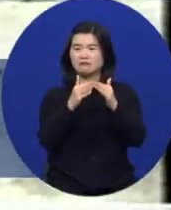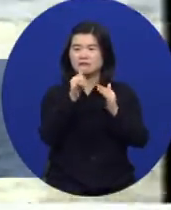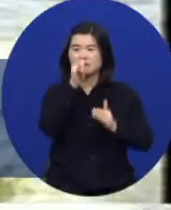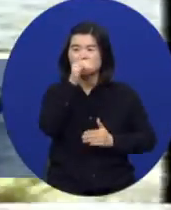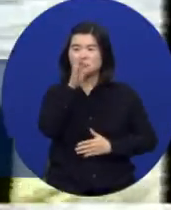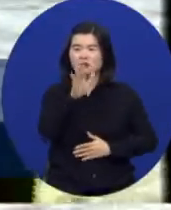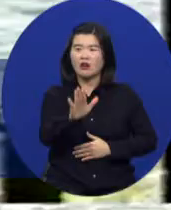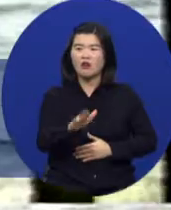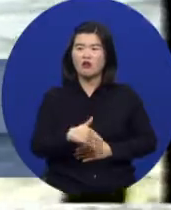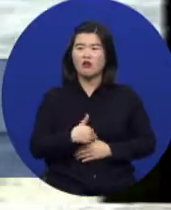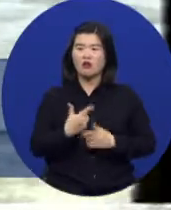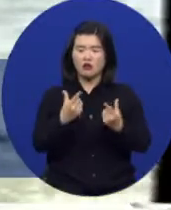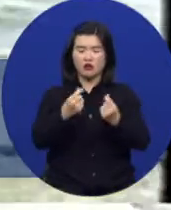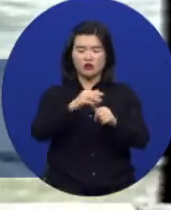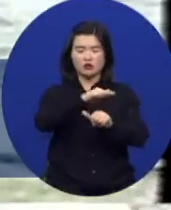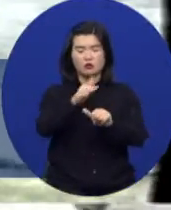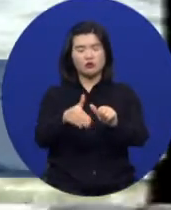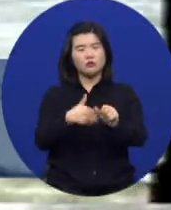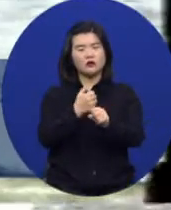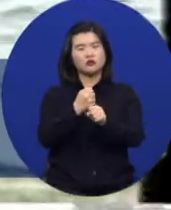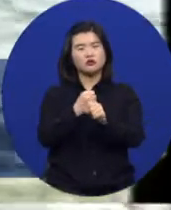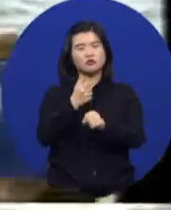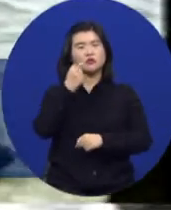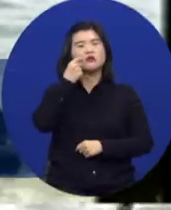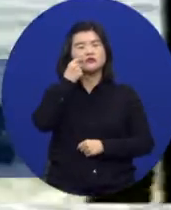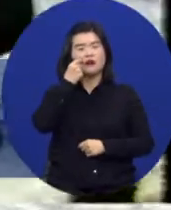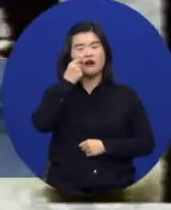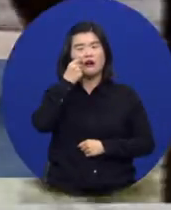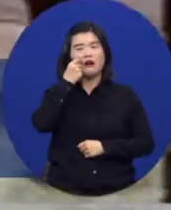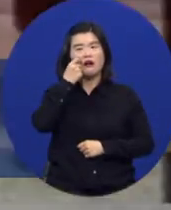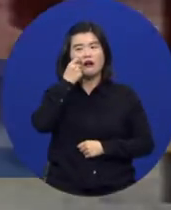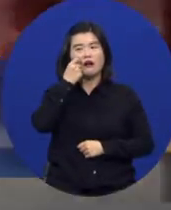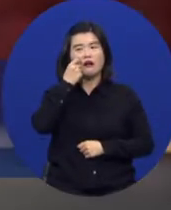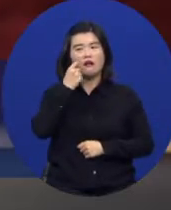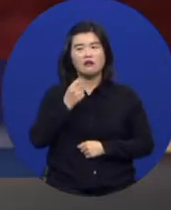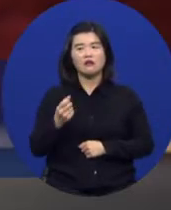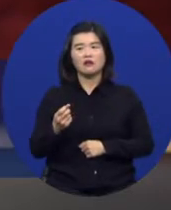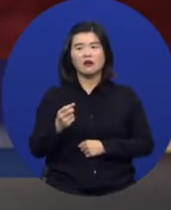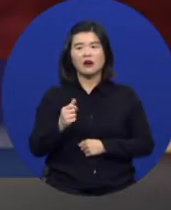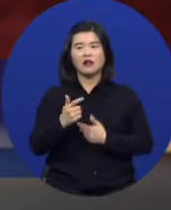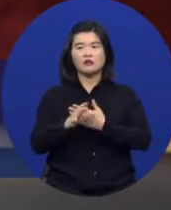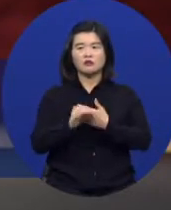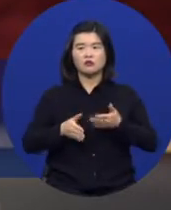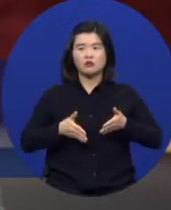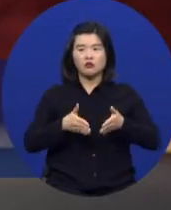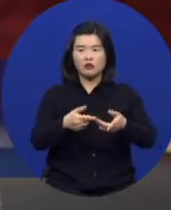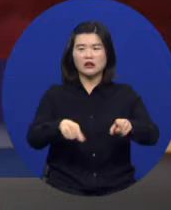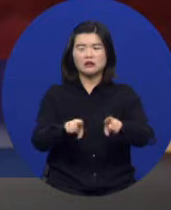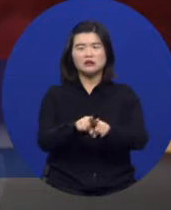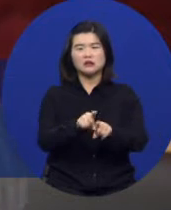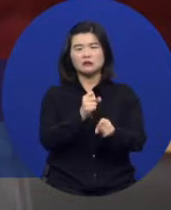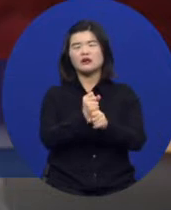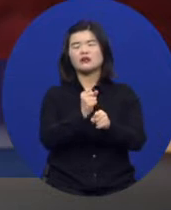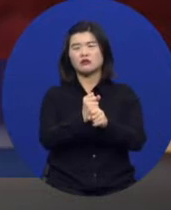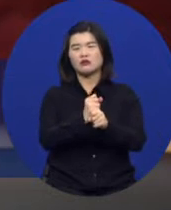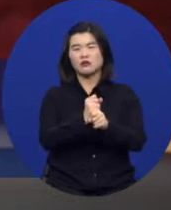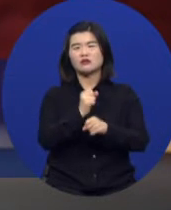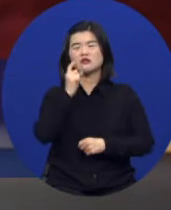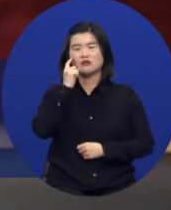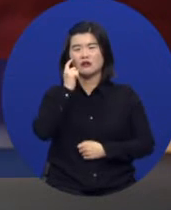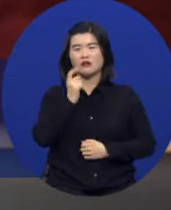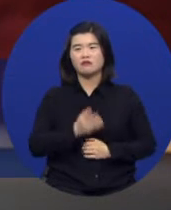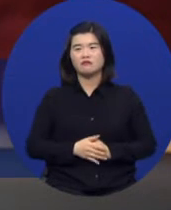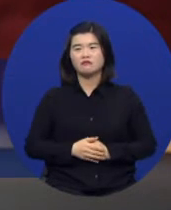종달이 7가구가 이렇게 나오는데 왜그 같이 면을 못했을까 어느 종달이 도면이라도 같이 해가지고